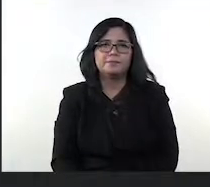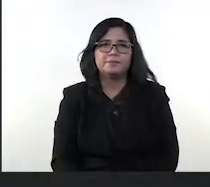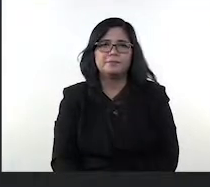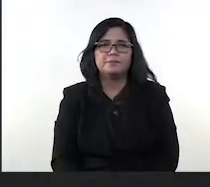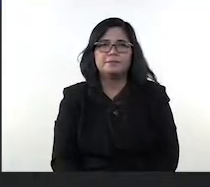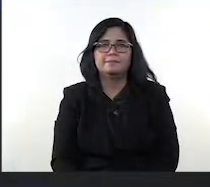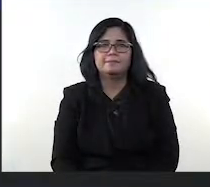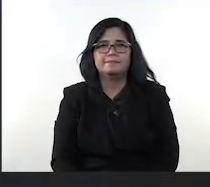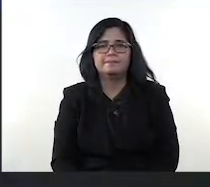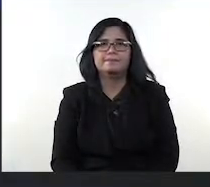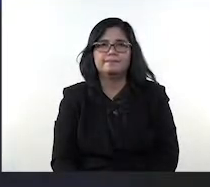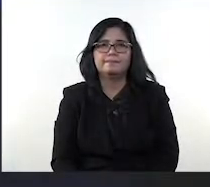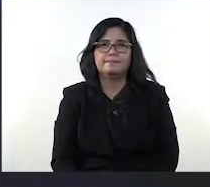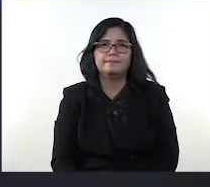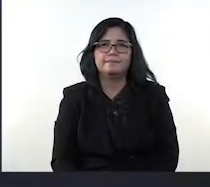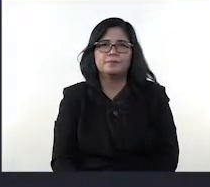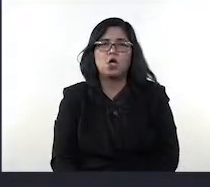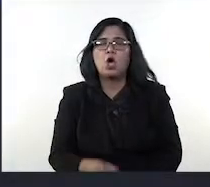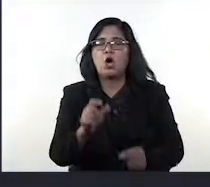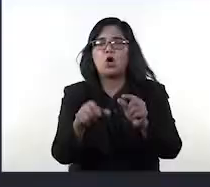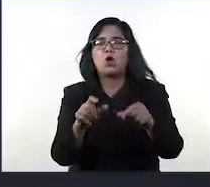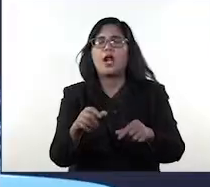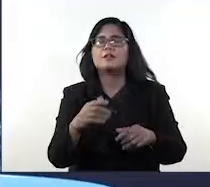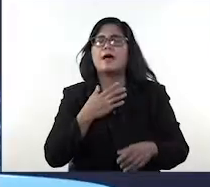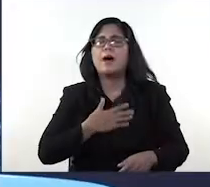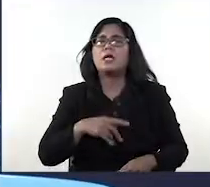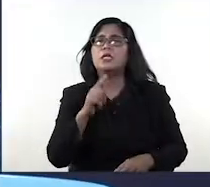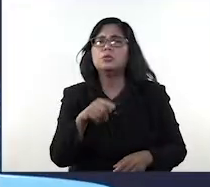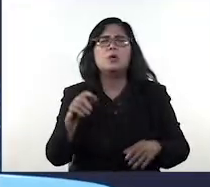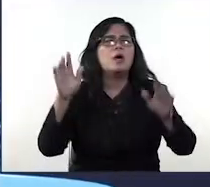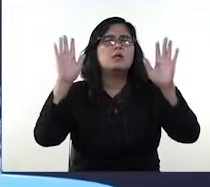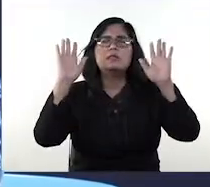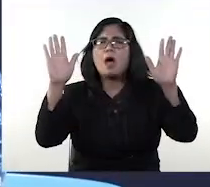hai lalu saya bilang Hai Orang sabar itu dahsyat